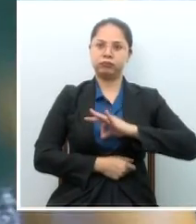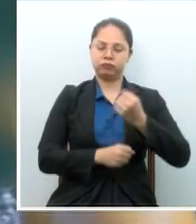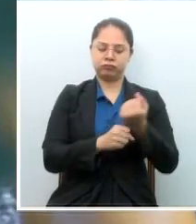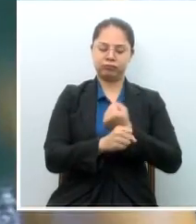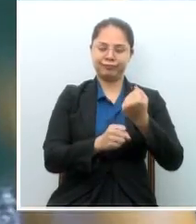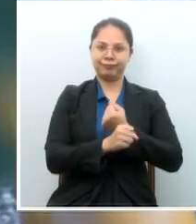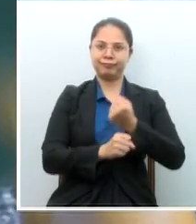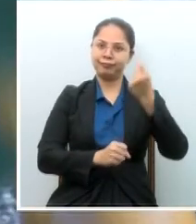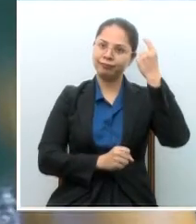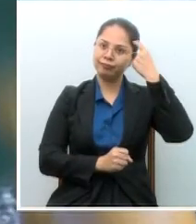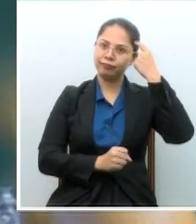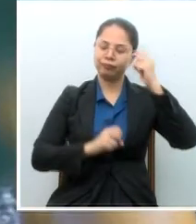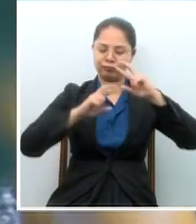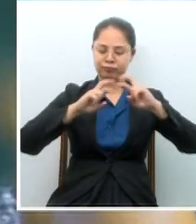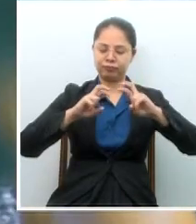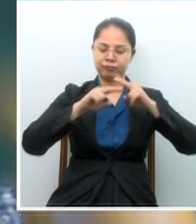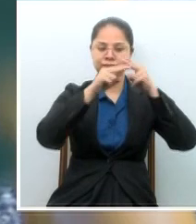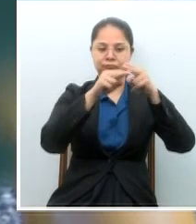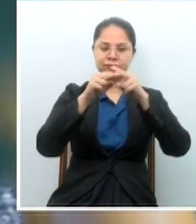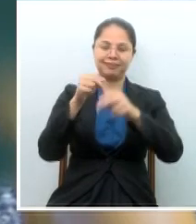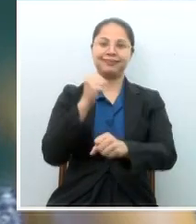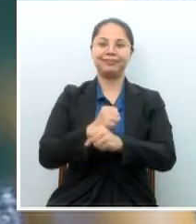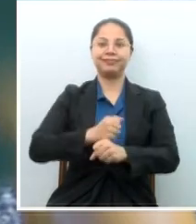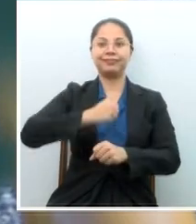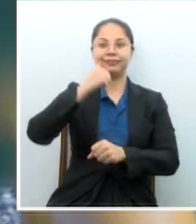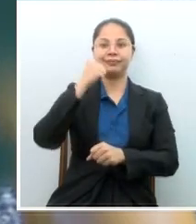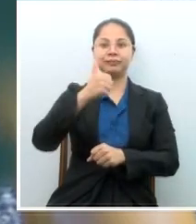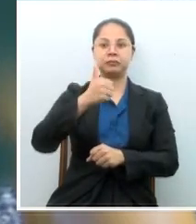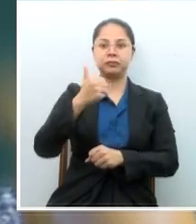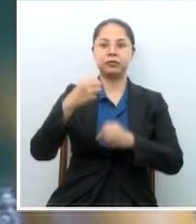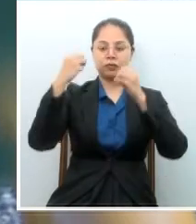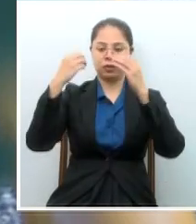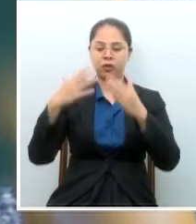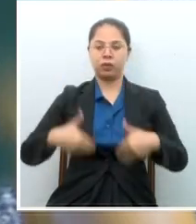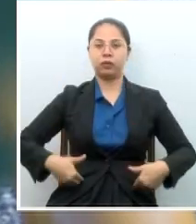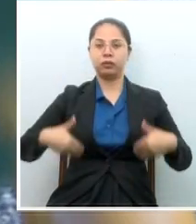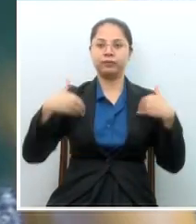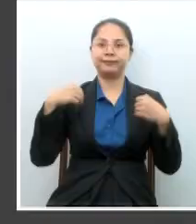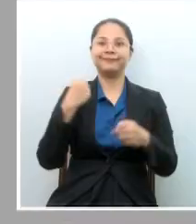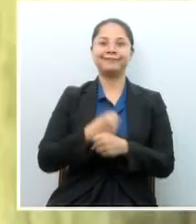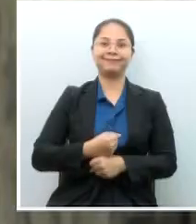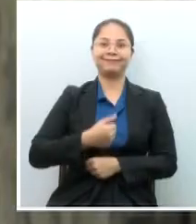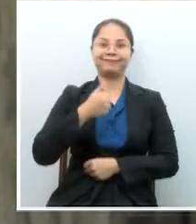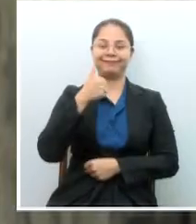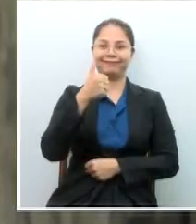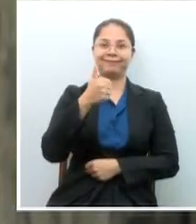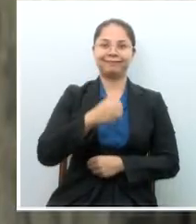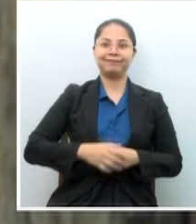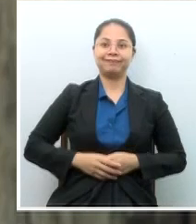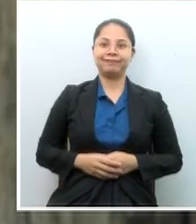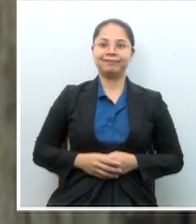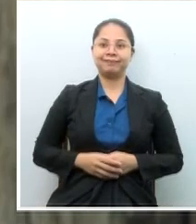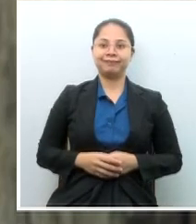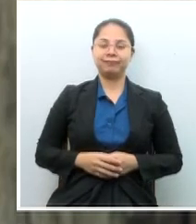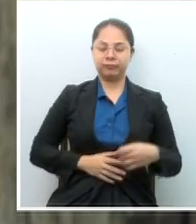ยะด้วยตนเองค่ะแล้วยังสามารถนําความรู้ที่ครูสอนนะคะไปใช้ในชีวิตประจําวันได้ค่ะ ค่ะซึ่งการศึก